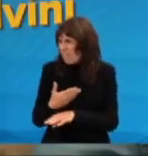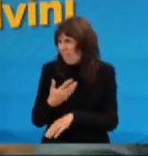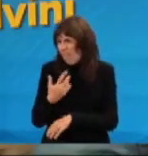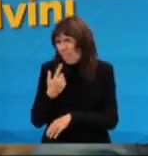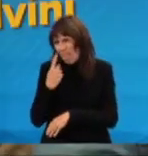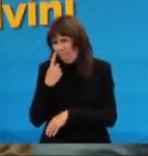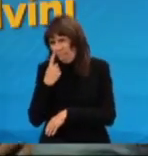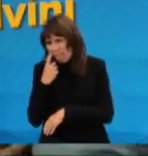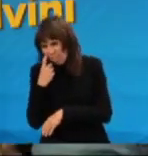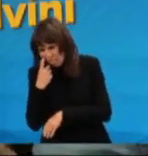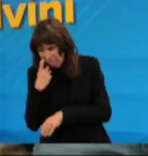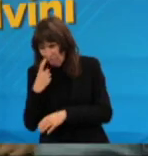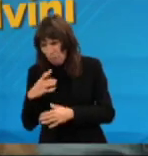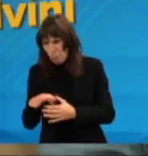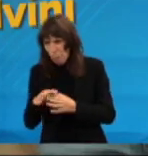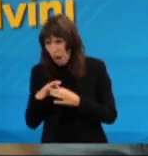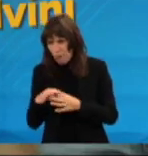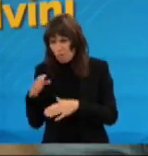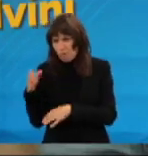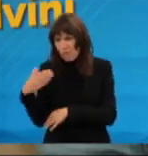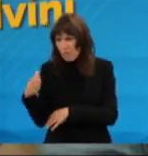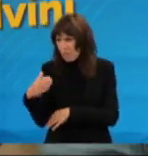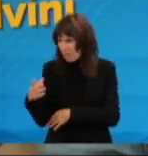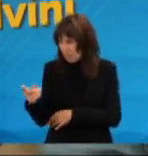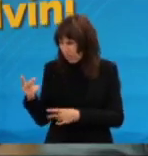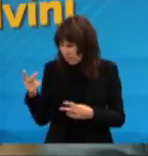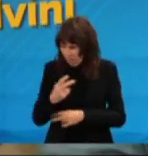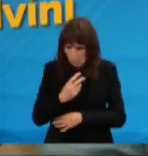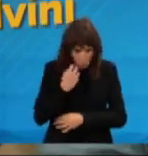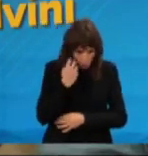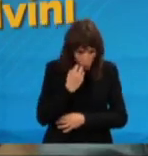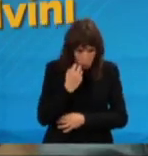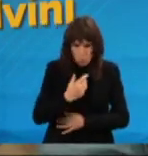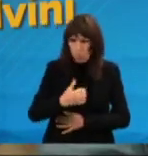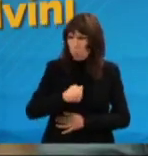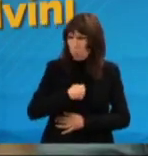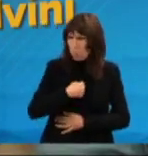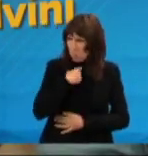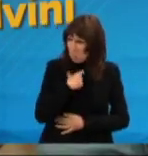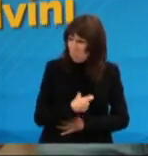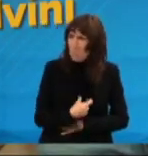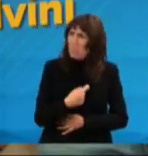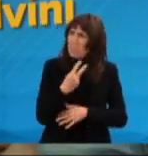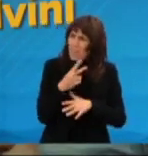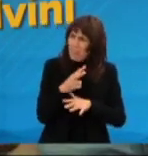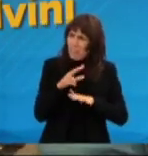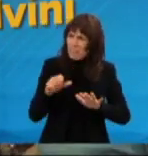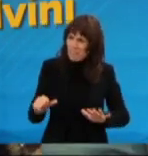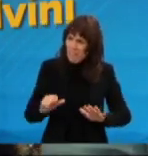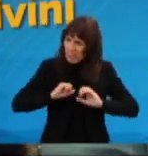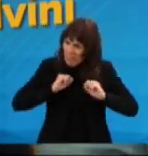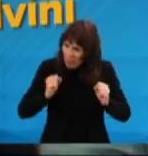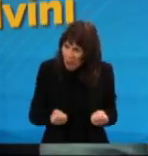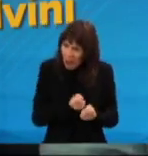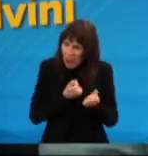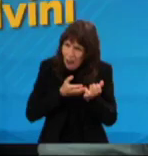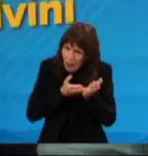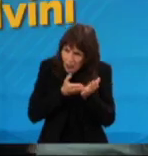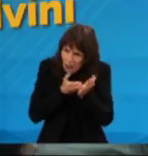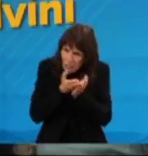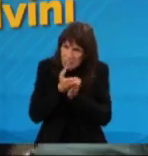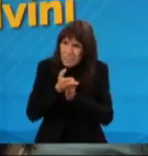mi rendono ancora più orgoglioso che da 36 anni decine di migliaia di persone vengono a